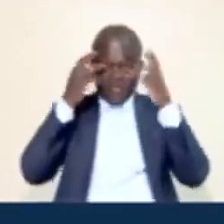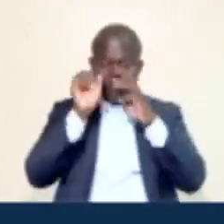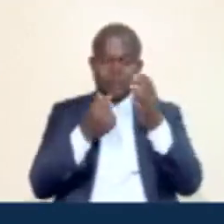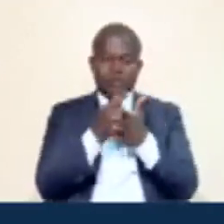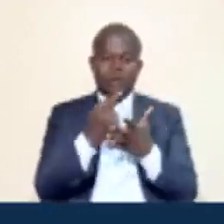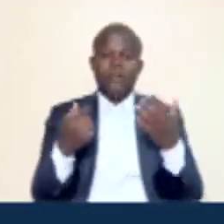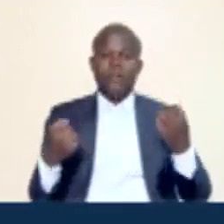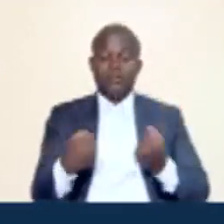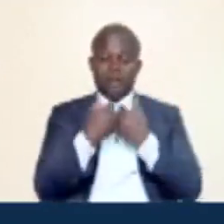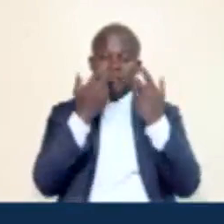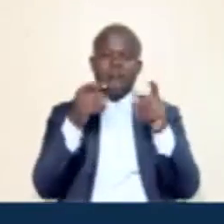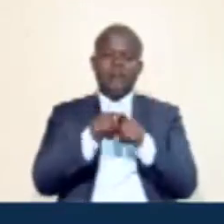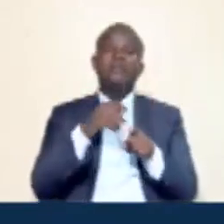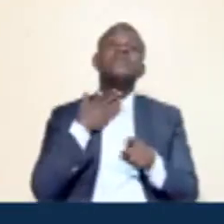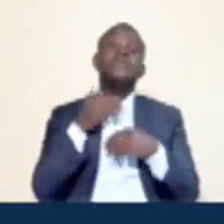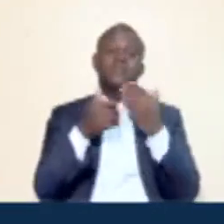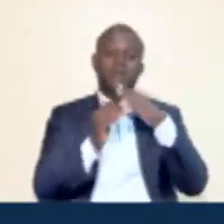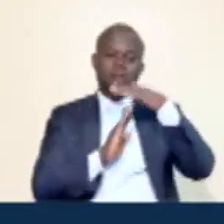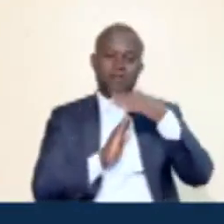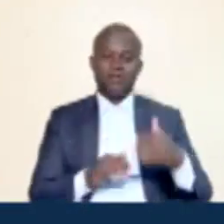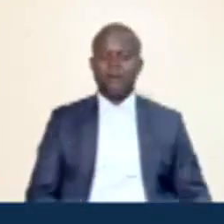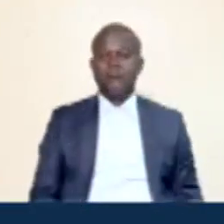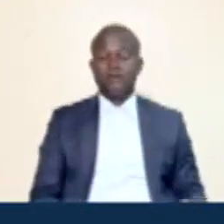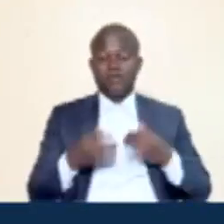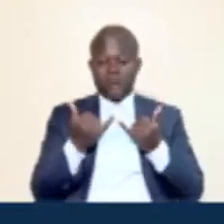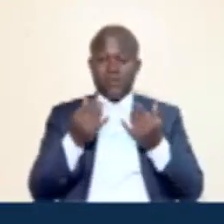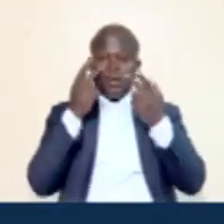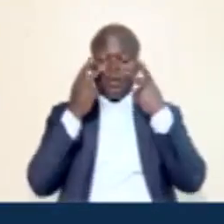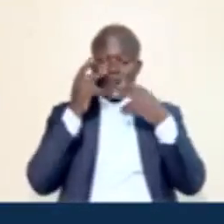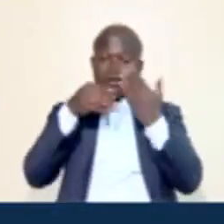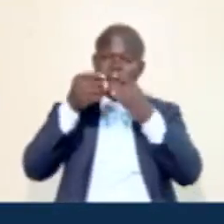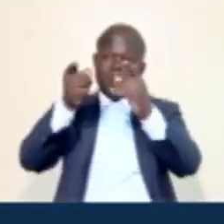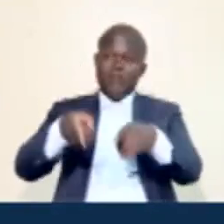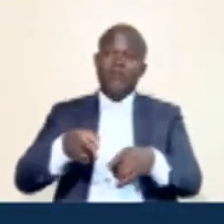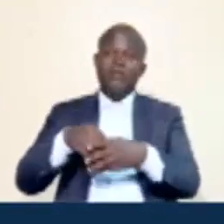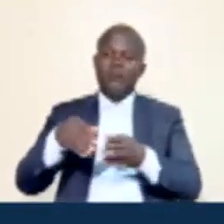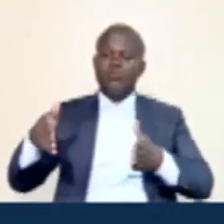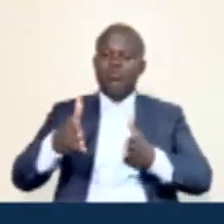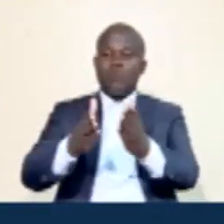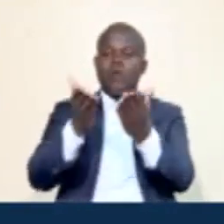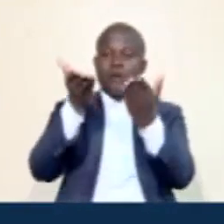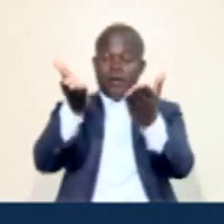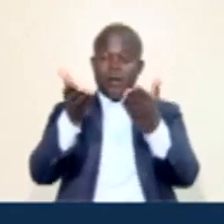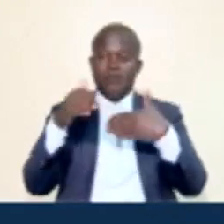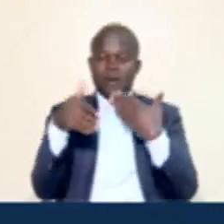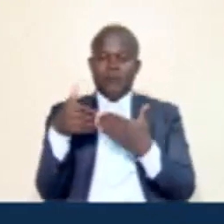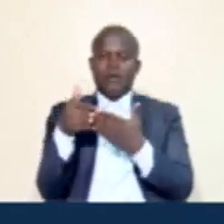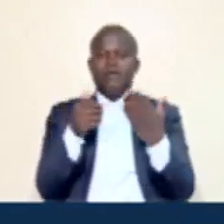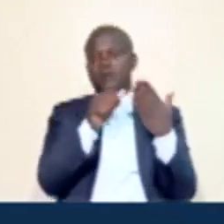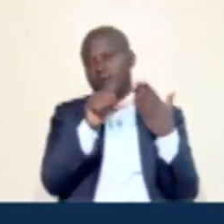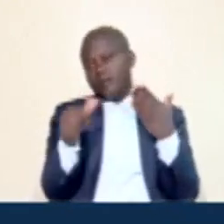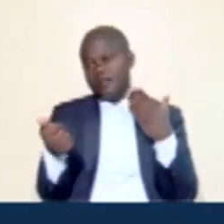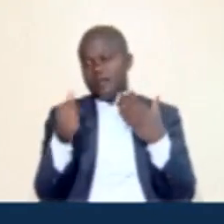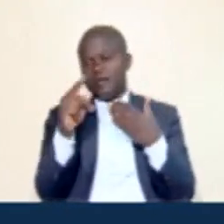impanuka nabo bakifuza ko yasimburwa urebye amapoto yagarukiye kwirangiye ku muhanda abari ku marangi ya kabiri